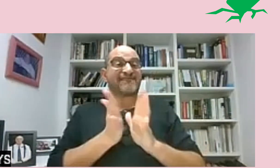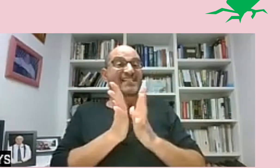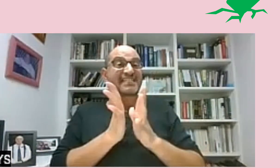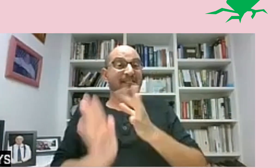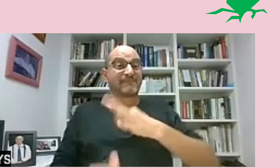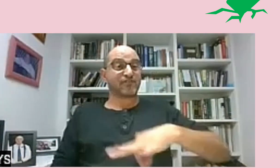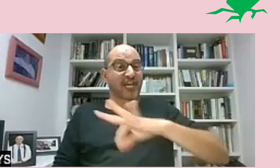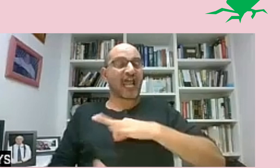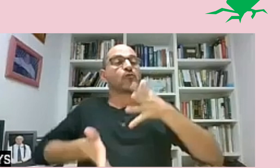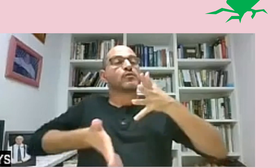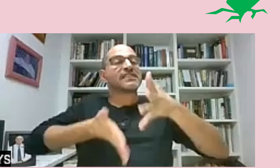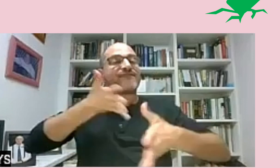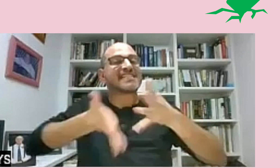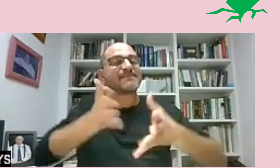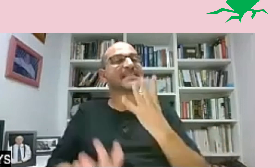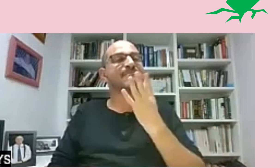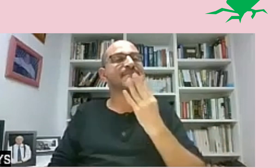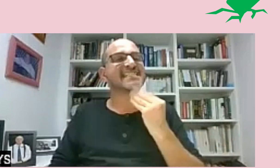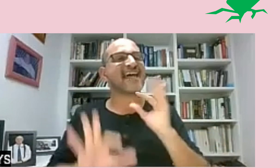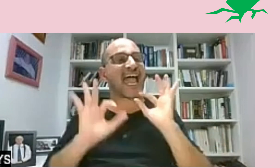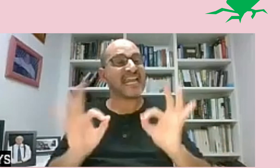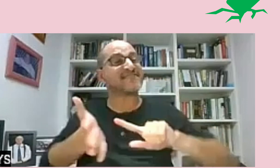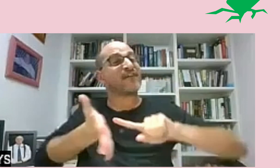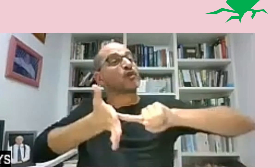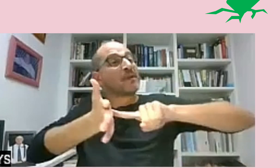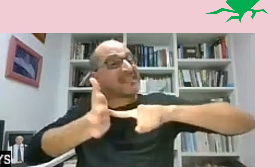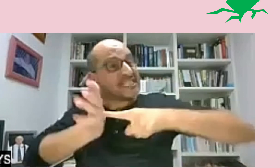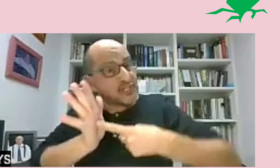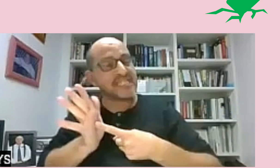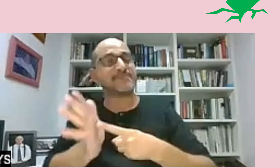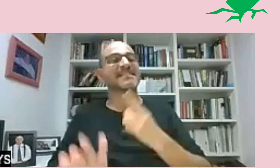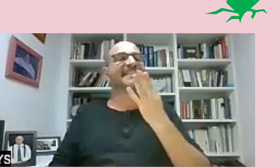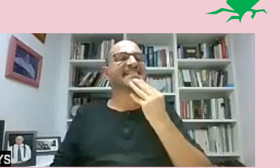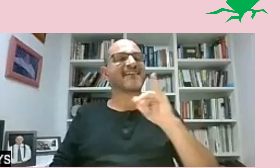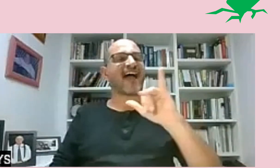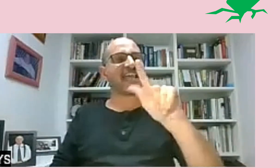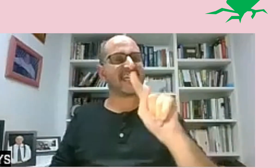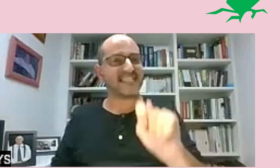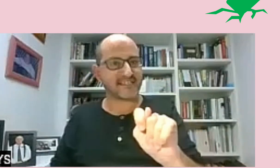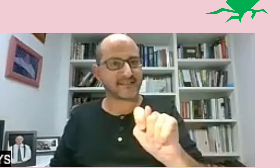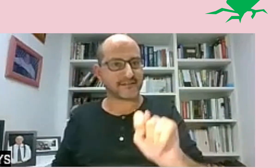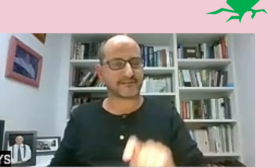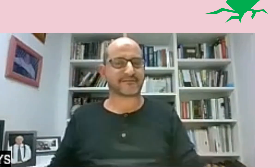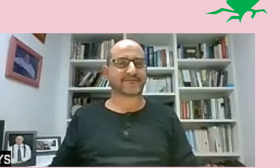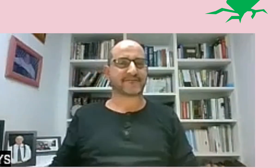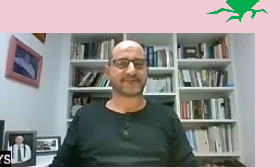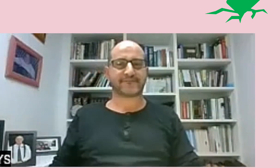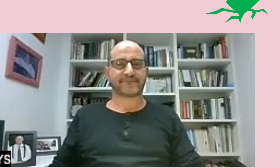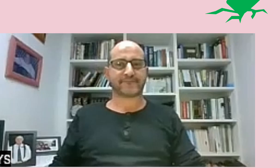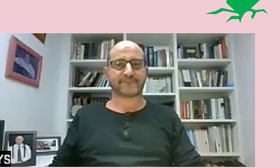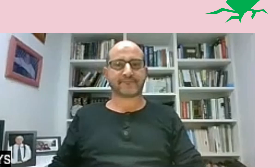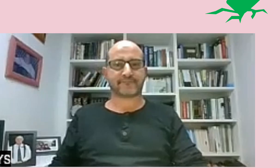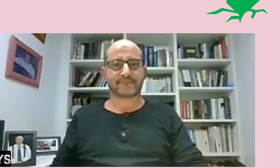אנחנו מכנים את זה, לשפת הסימנים שלנו, שפת הסימנים הישראלית, ומדגישים